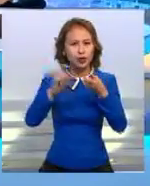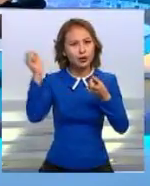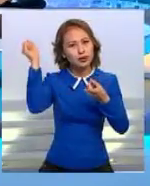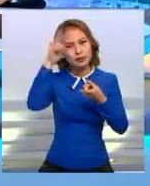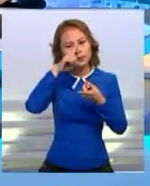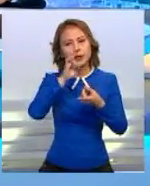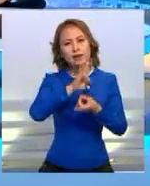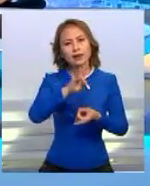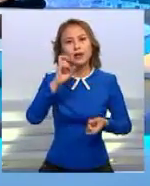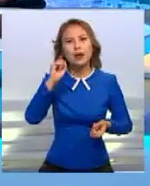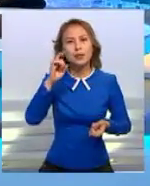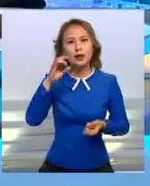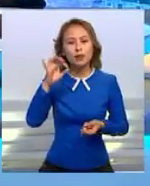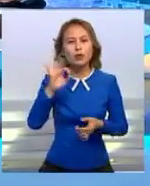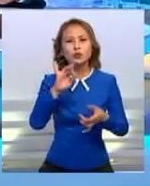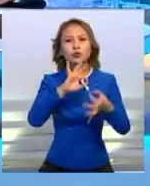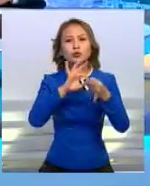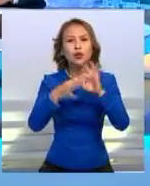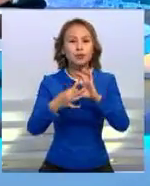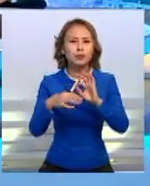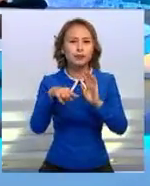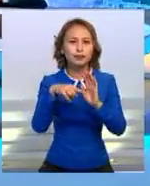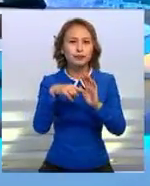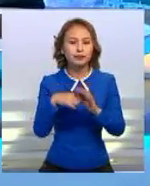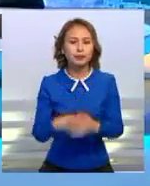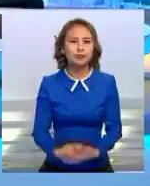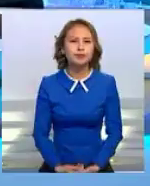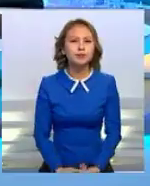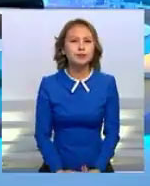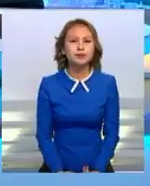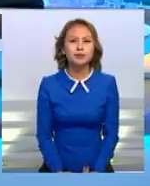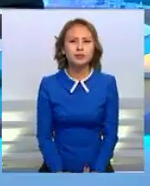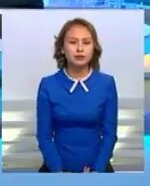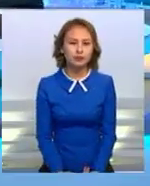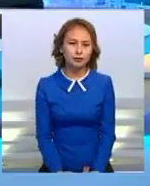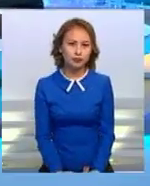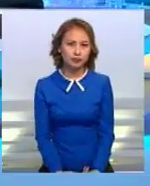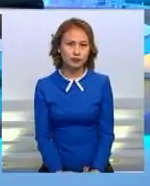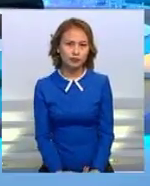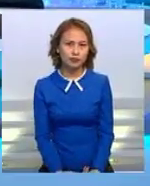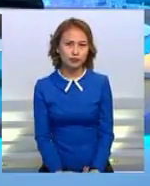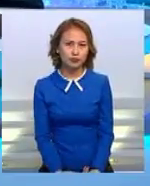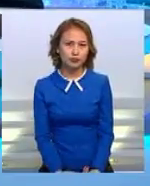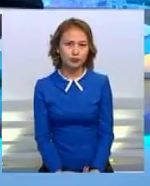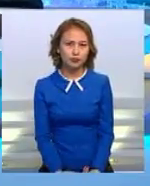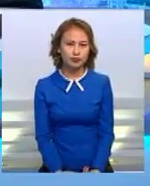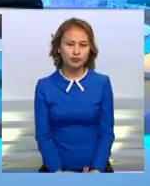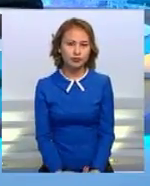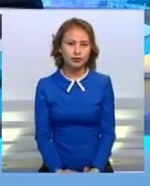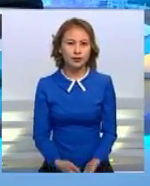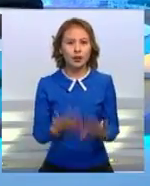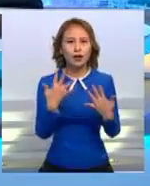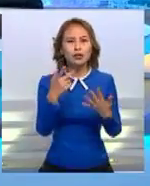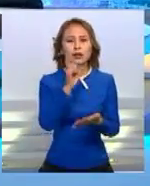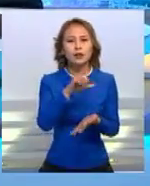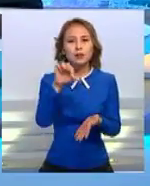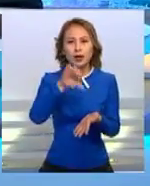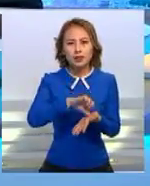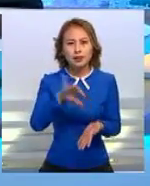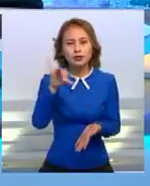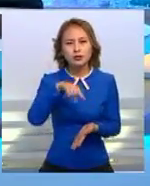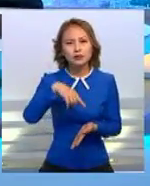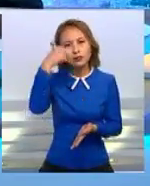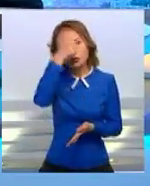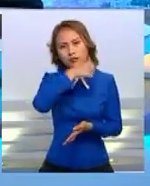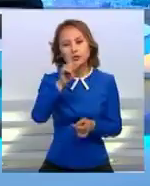шығып тұрған әріптесім Назерке Абдрахманқызынан сұрап білейік. Қайырлы күн, Назерке. Жалпы форумға қанша адам қатысып жатыр?